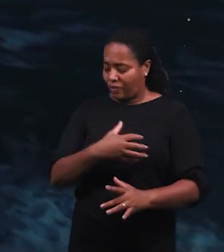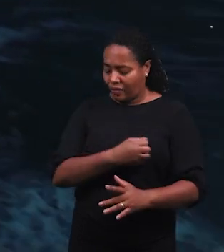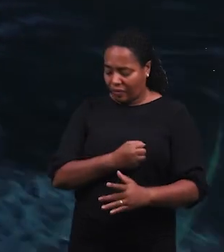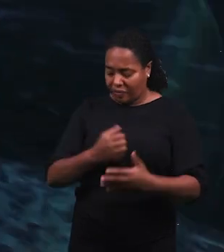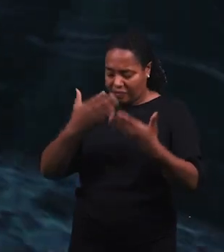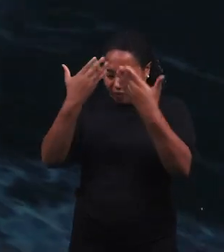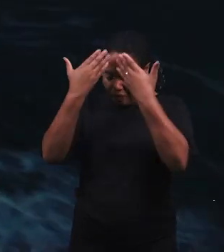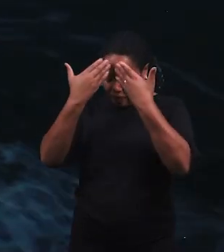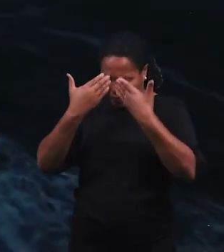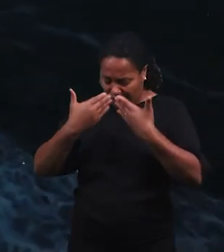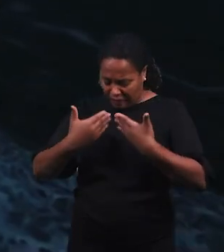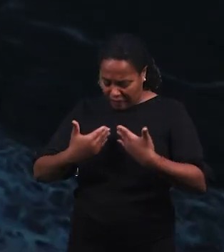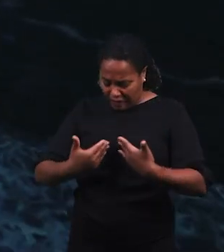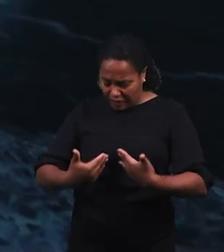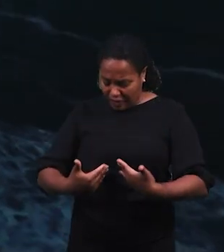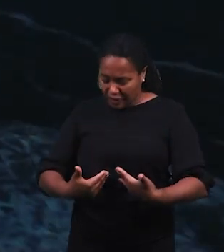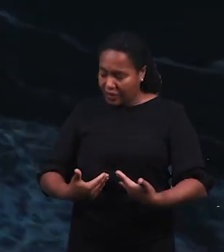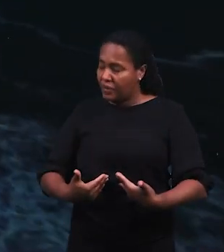О